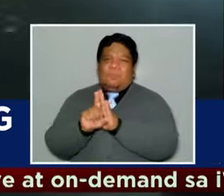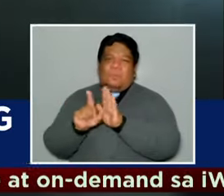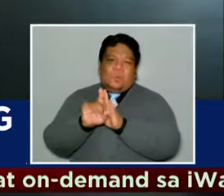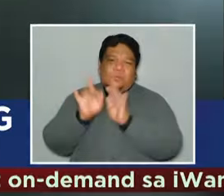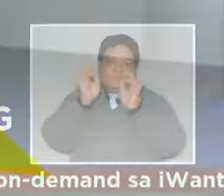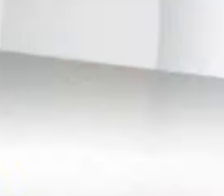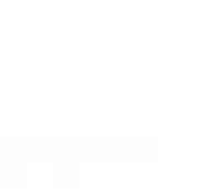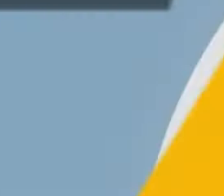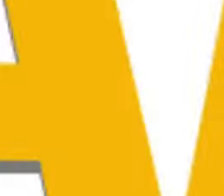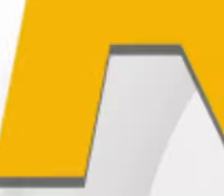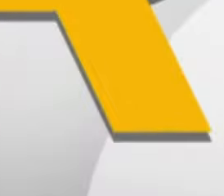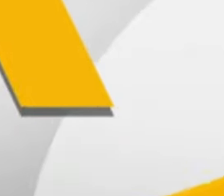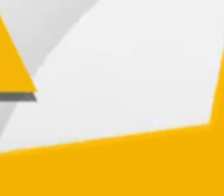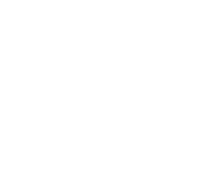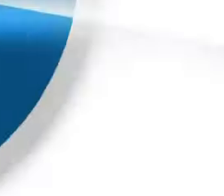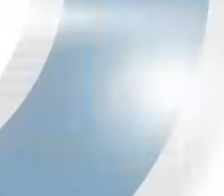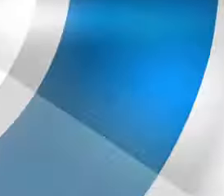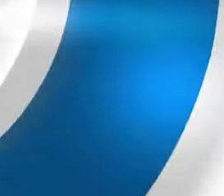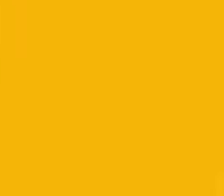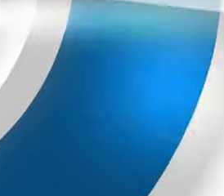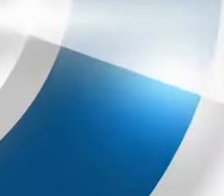mabaho.